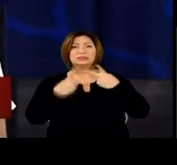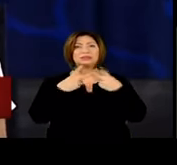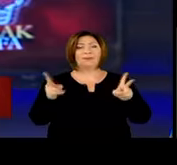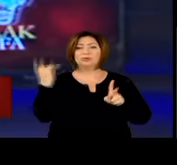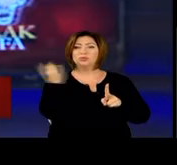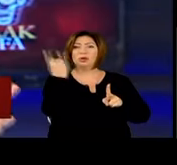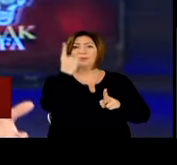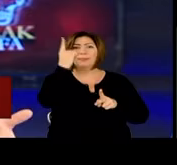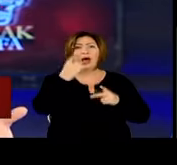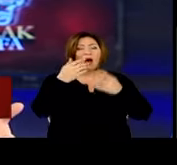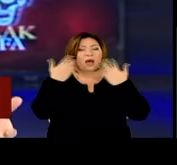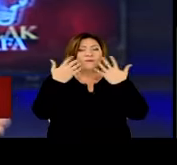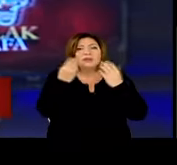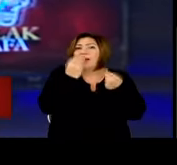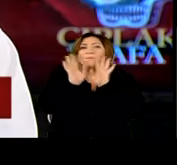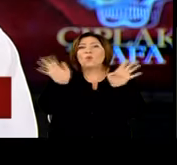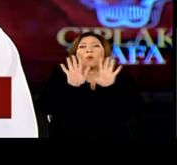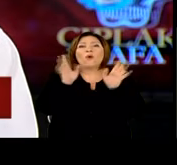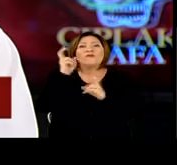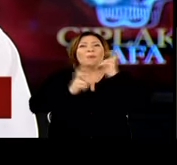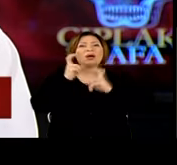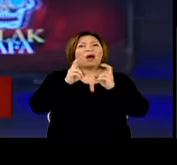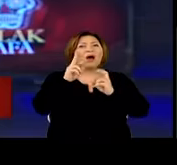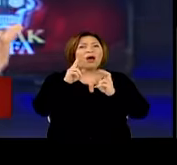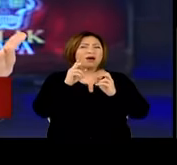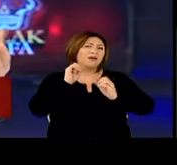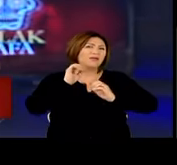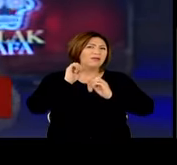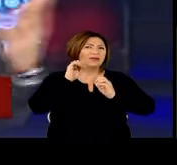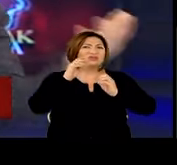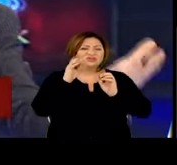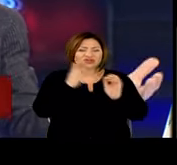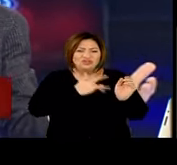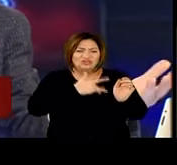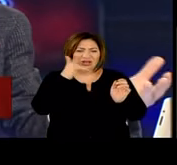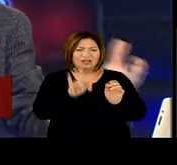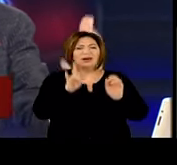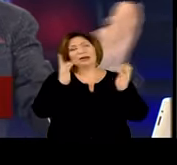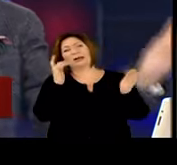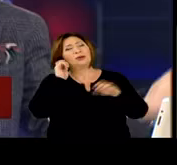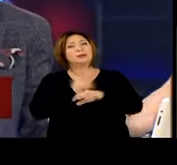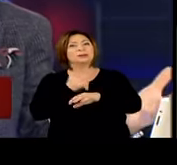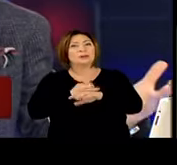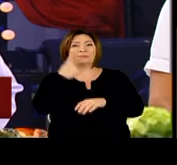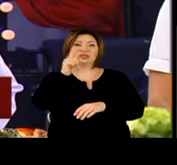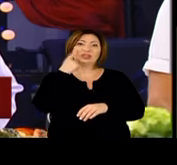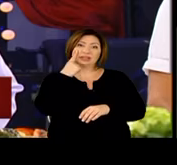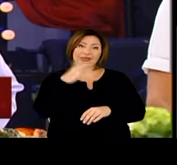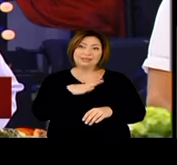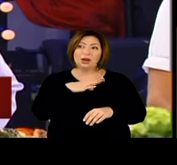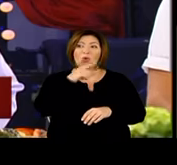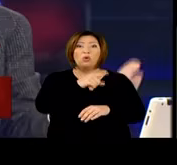Serbest dolaşan bir tek hayvanın eti yenmiyor orada. Fabrikasyon, hayvanlar artık canlı demeye Allah esirgesin bin şahit ister. Doğru.